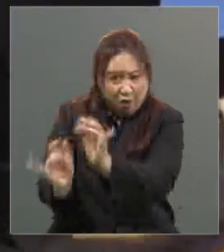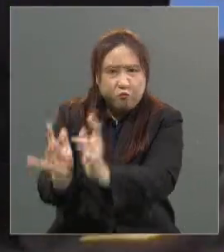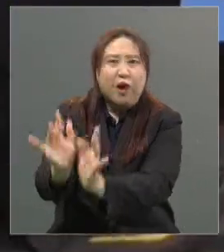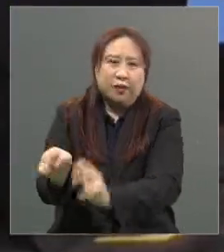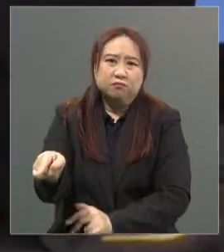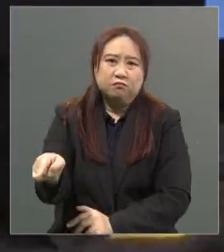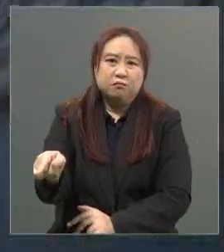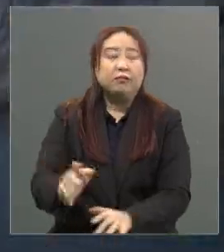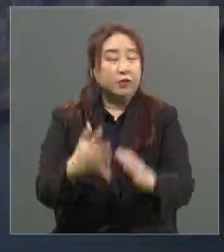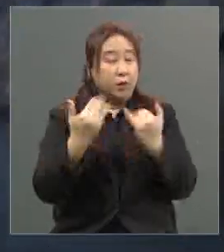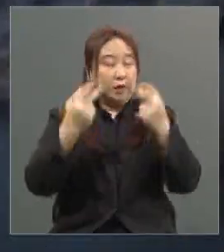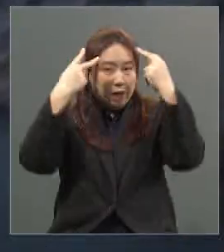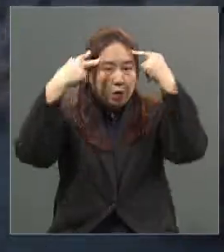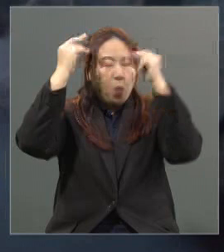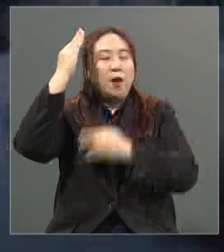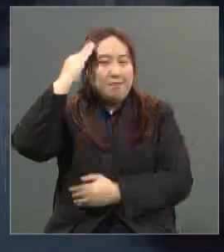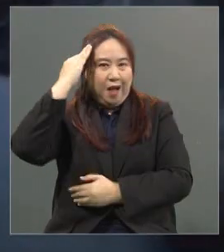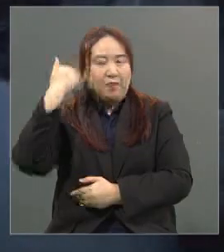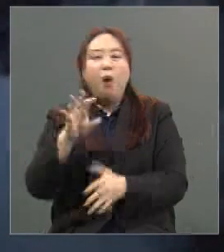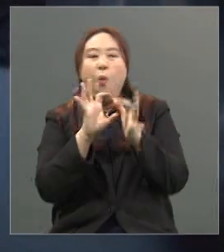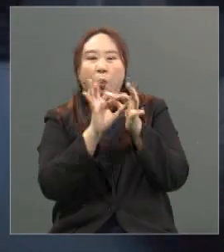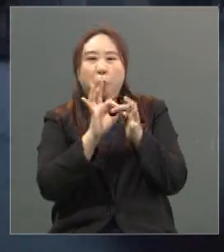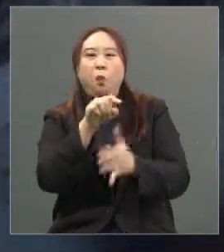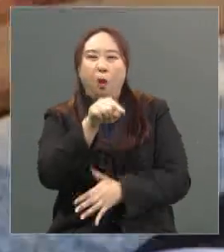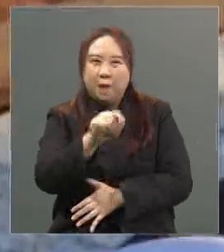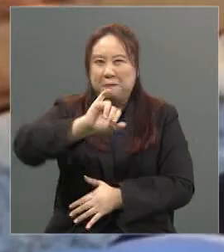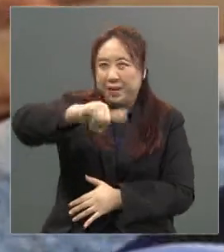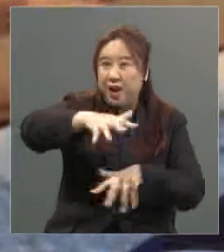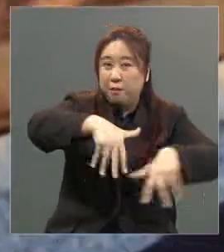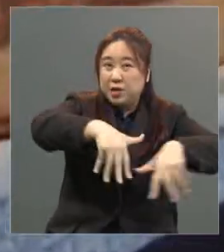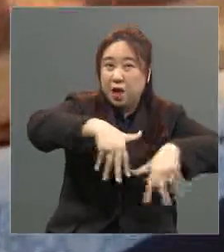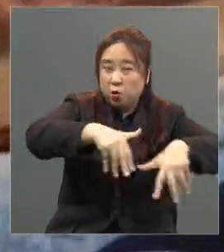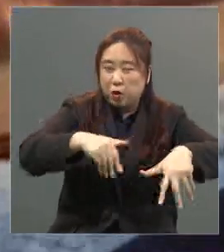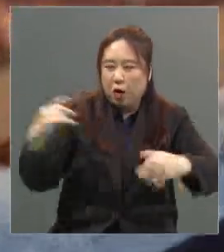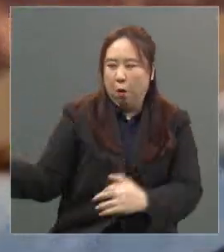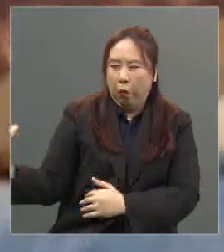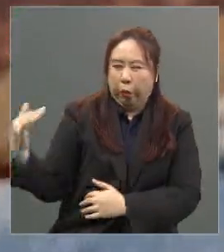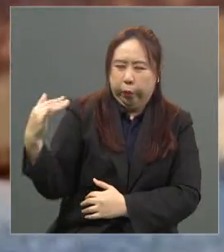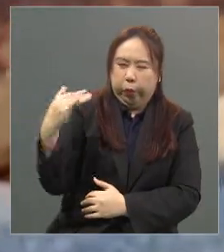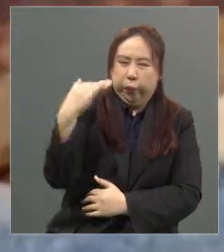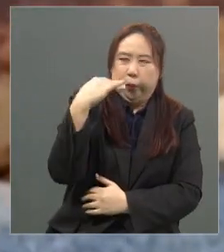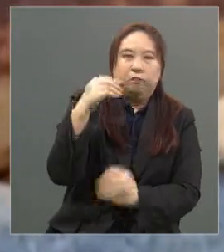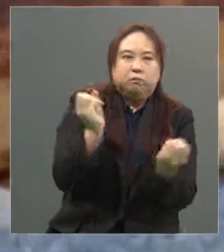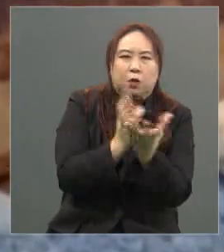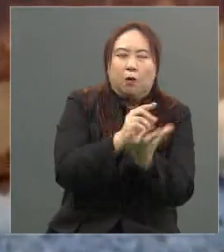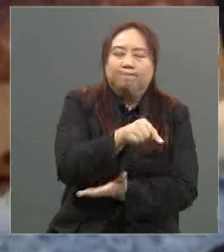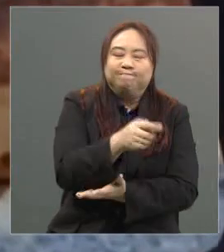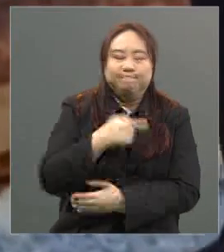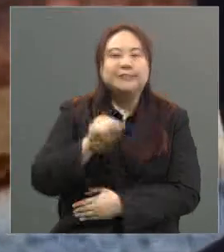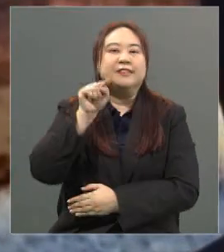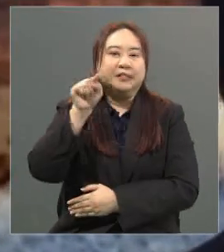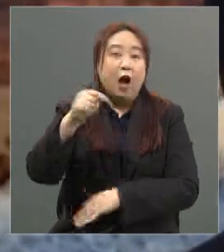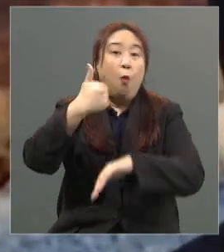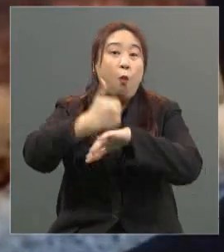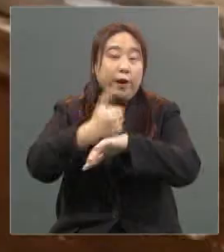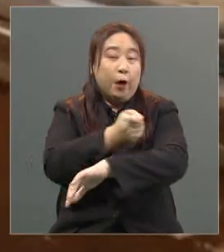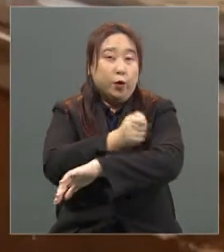นี้แล้วนะครับคุณเศรษฐาทวีศิลป์ก็ห่วงใยเหตุการณ์กลัวว่าประชาชนในพื้นที่จะได้รับผลกระทบจึงได้สั่งการให้ผู้ว่าราชการจังหวัดแล้ว